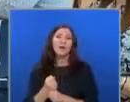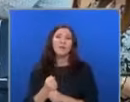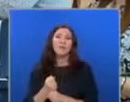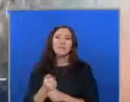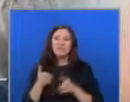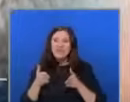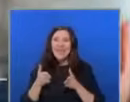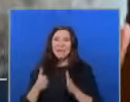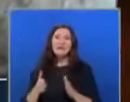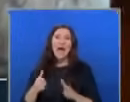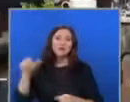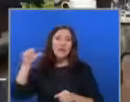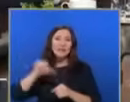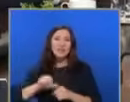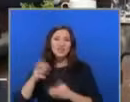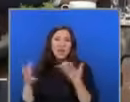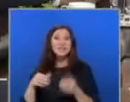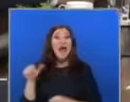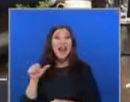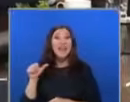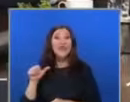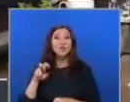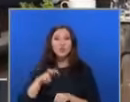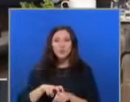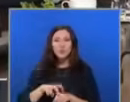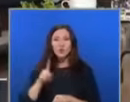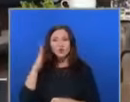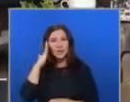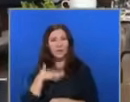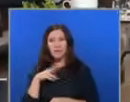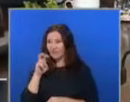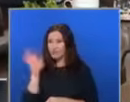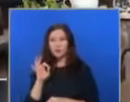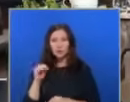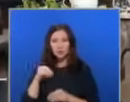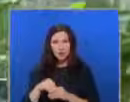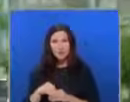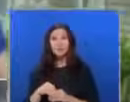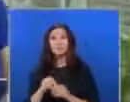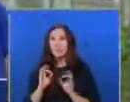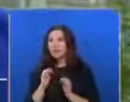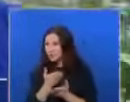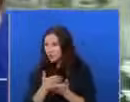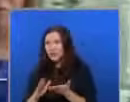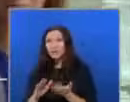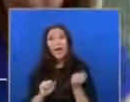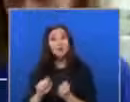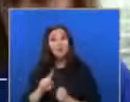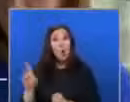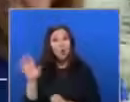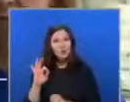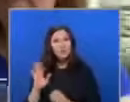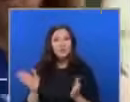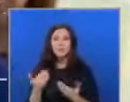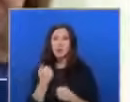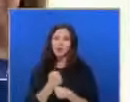в Александрополис, в който страната ни има 20% участие, вече се отстраняват и най-късно до октомври